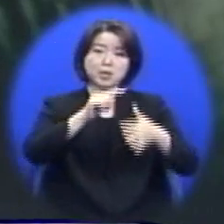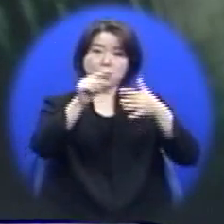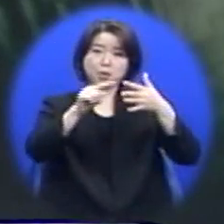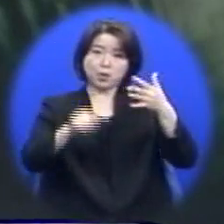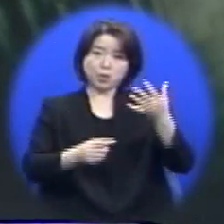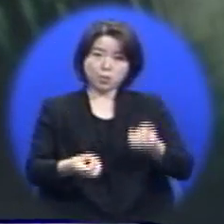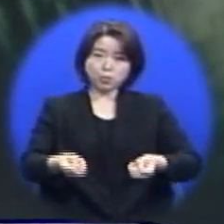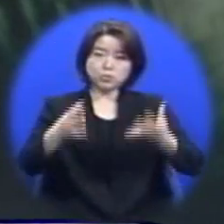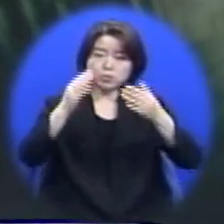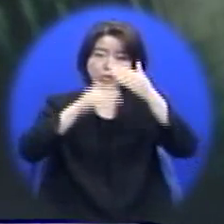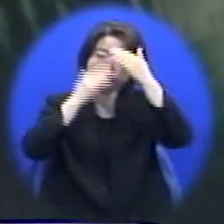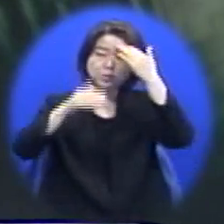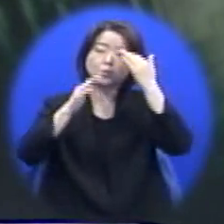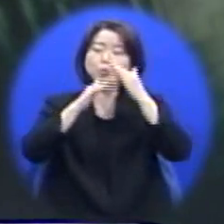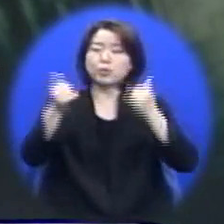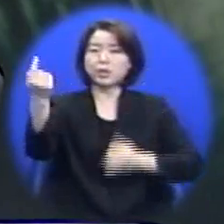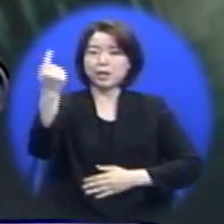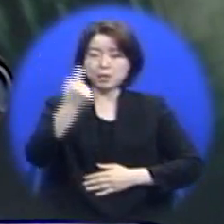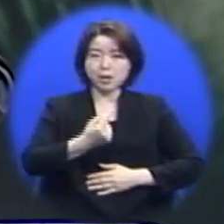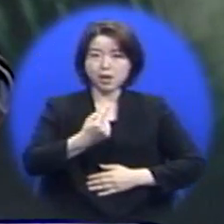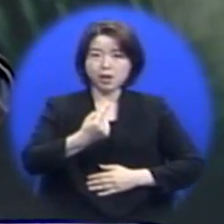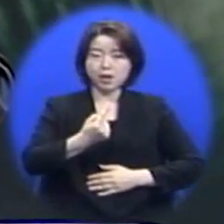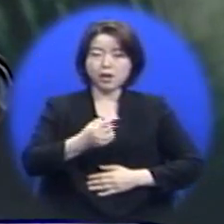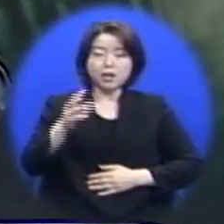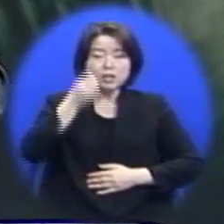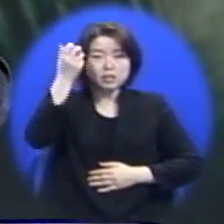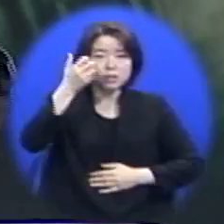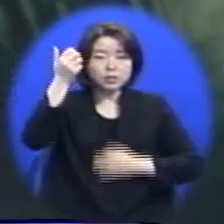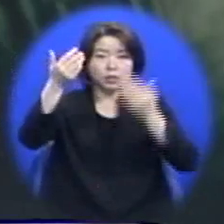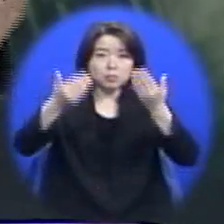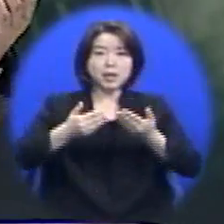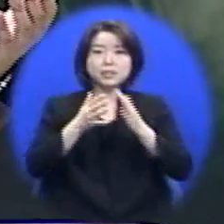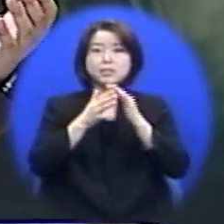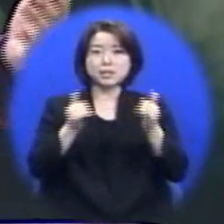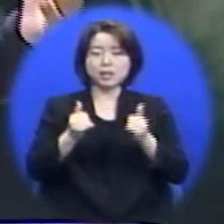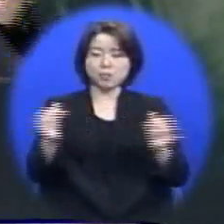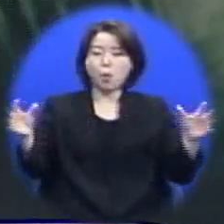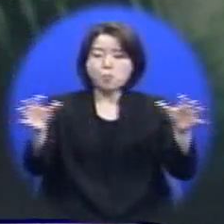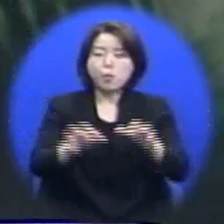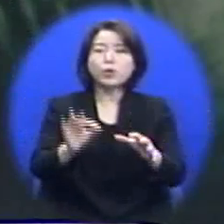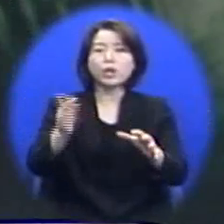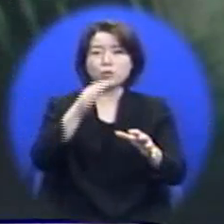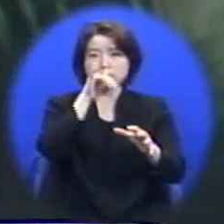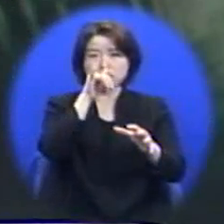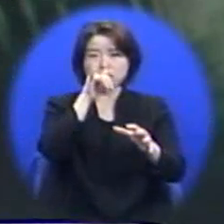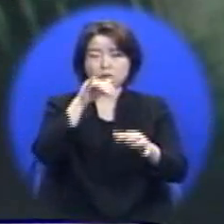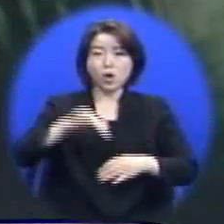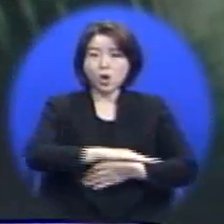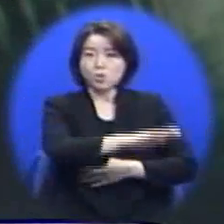임하게 되면서 성령을 받은 사람들은 모이게 돼 있어요. 오늘 우리가 이렇게